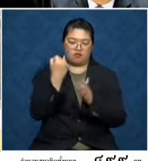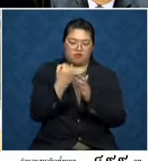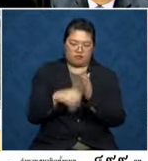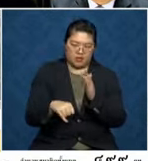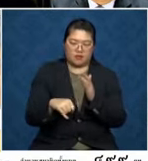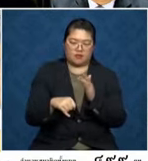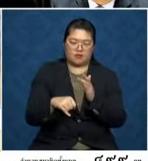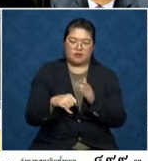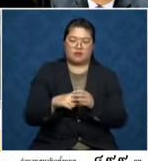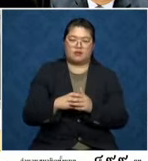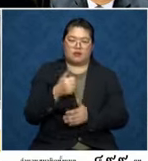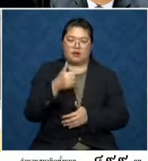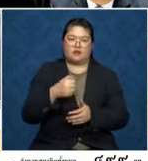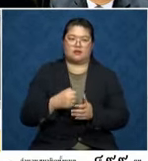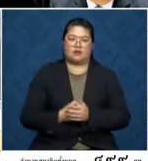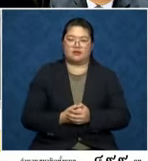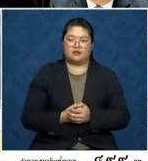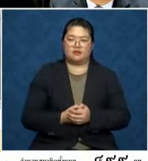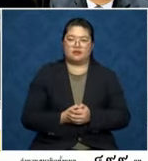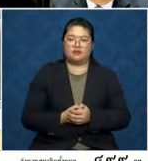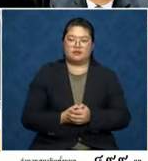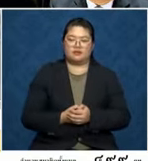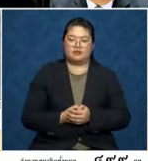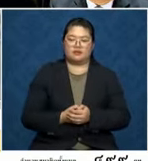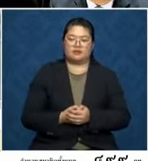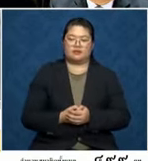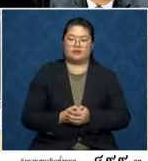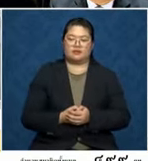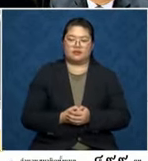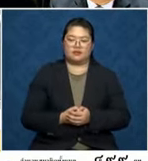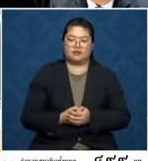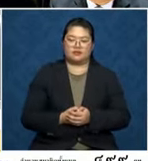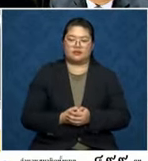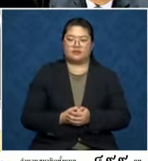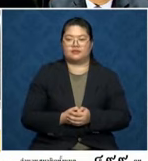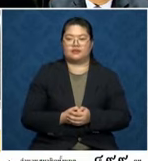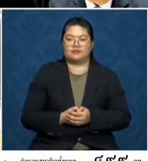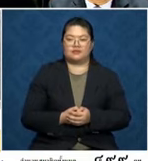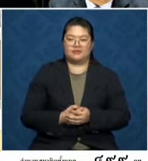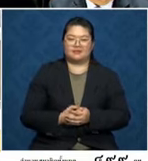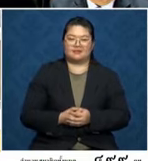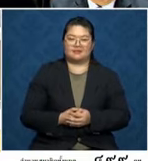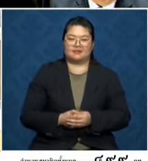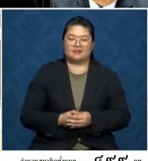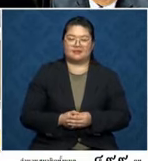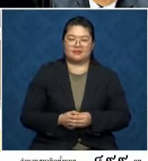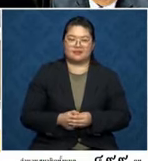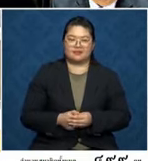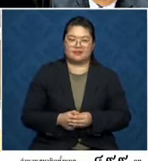กับคดีส่วนอาญาได้จึงจำเป็นต้องตามพระราชบัญญัตินี้นี่คือที่ม